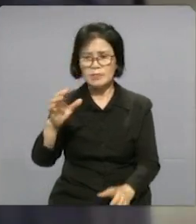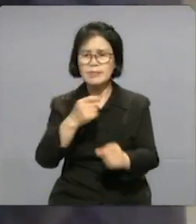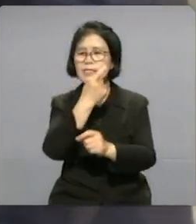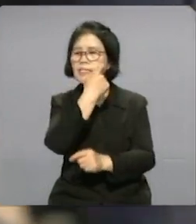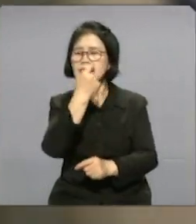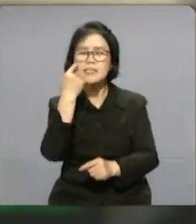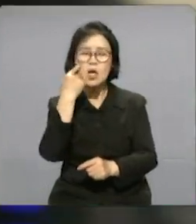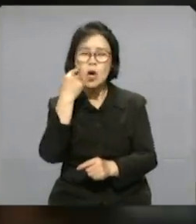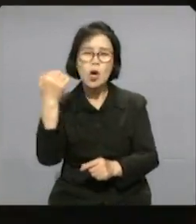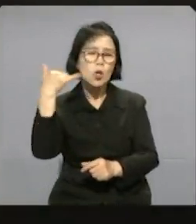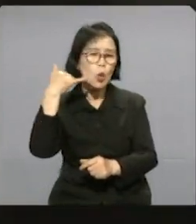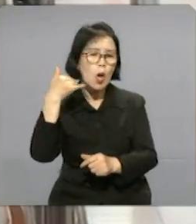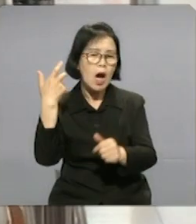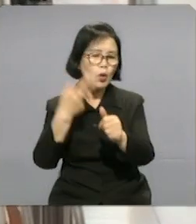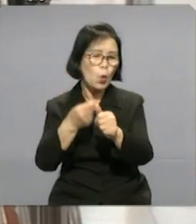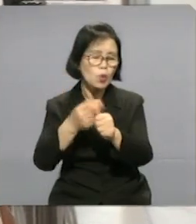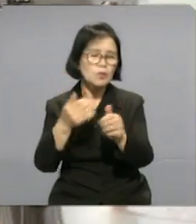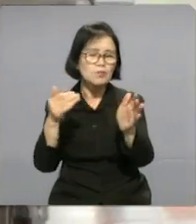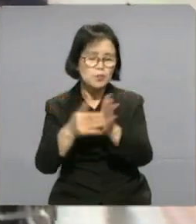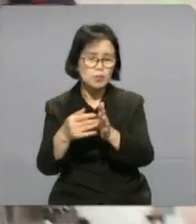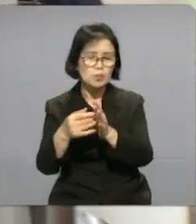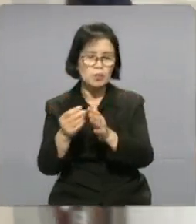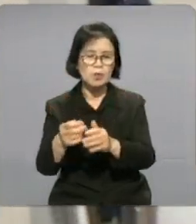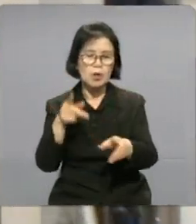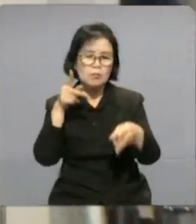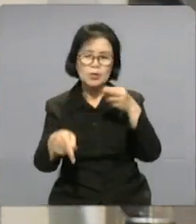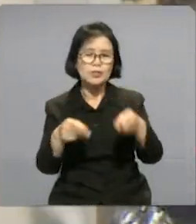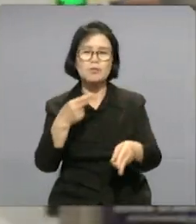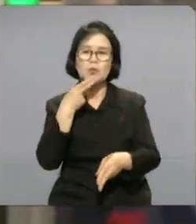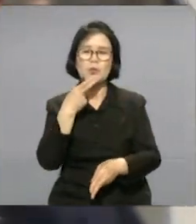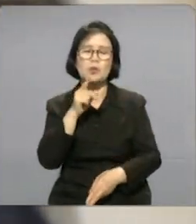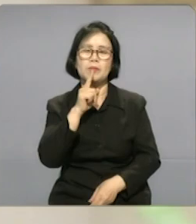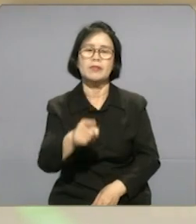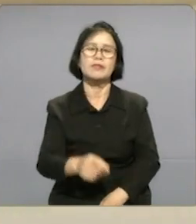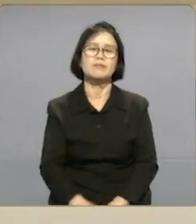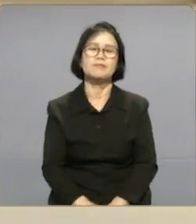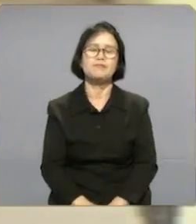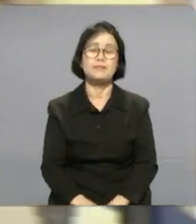증거인 통화 녹음은 원본이며 편집되지 않았다고 주장했습니다.